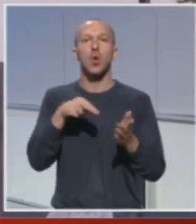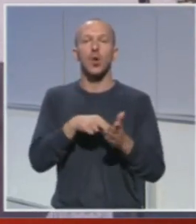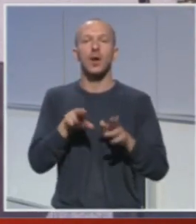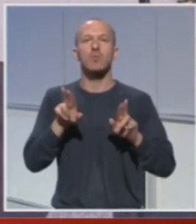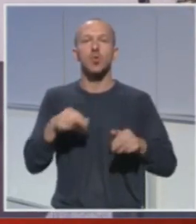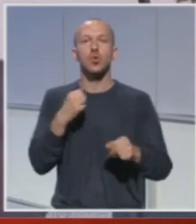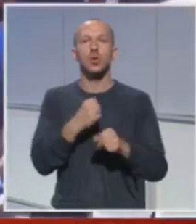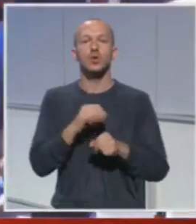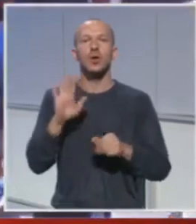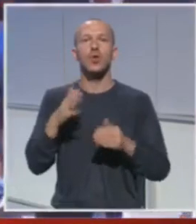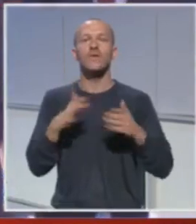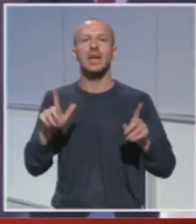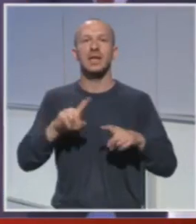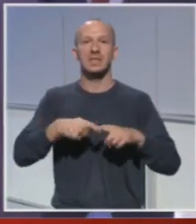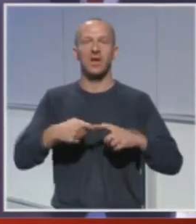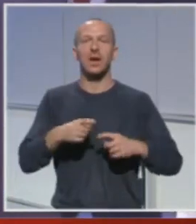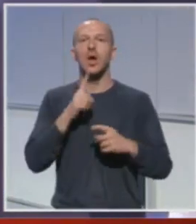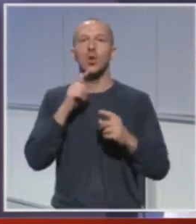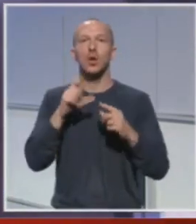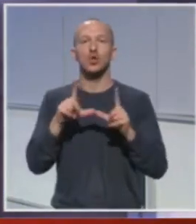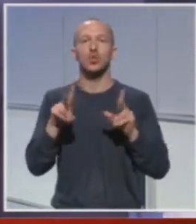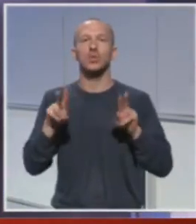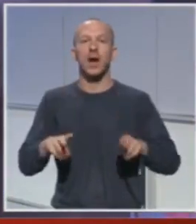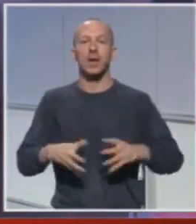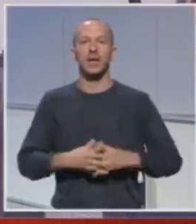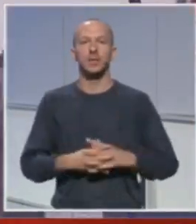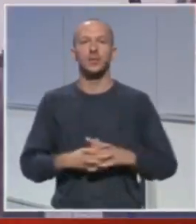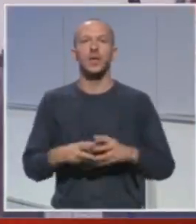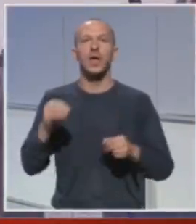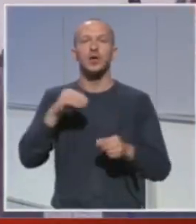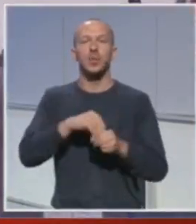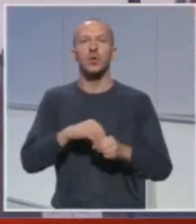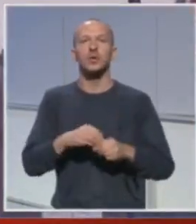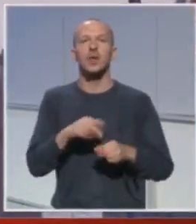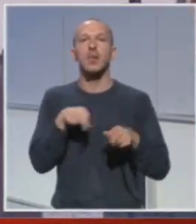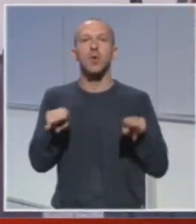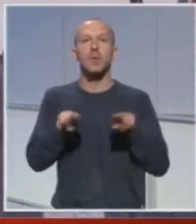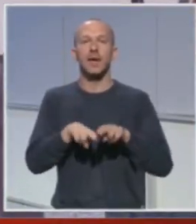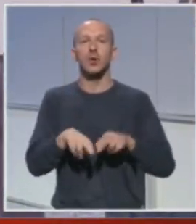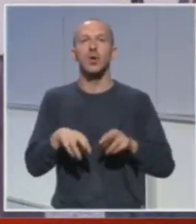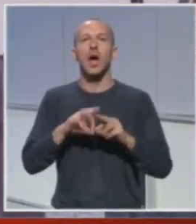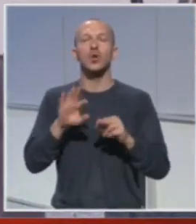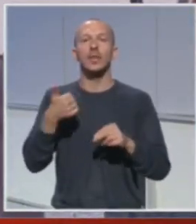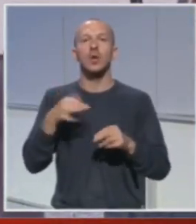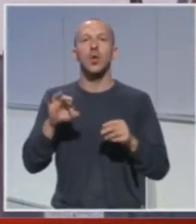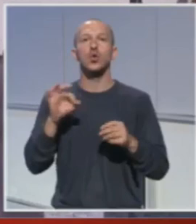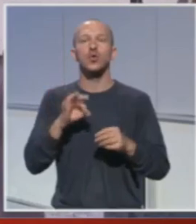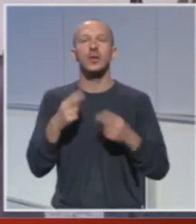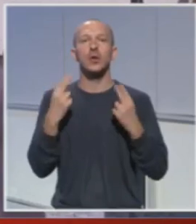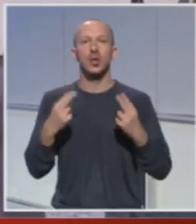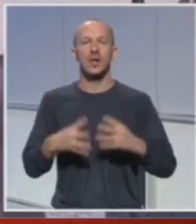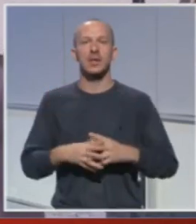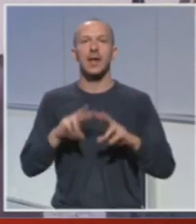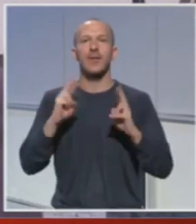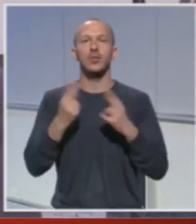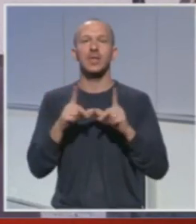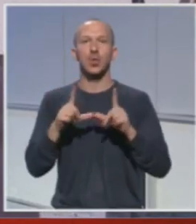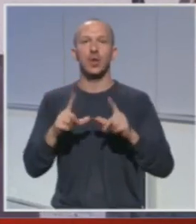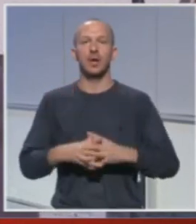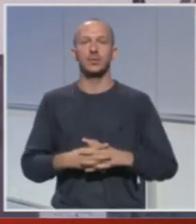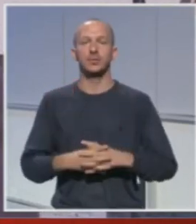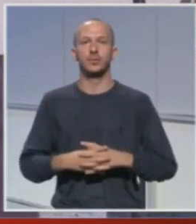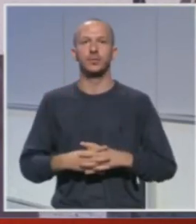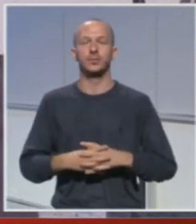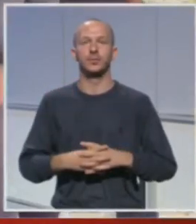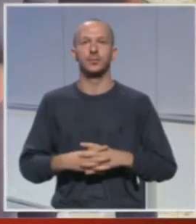mogu uraditi ovako velike stvari koje su u stvari doprinose pomirenju, a to je jedan od osnovnih prioriteta